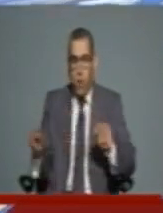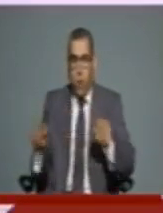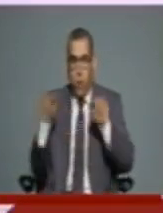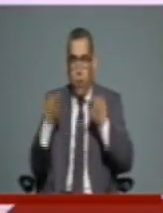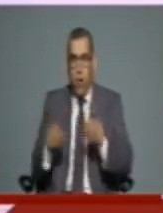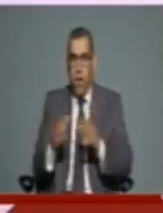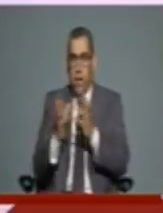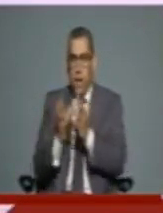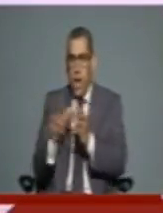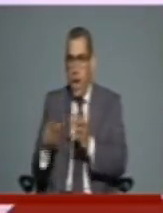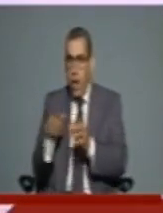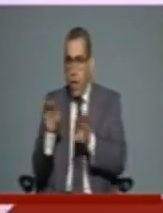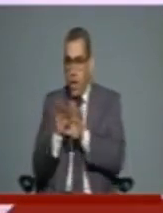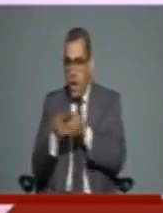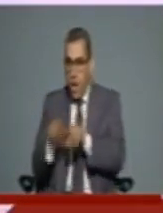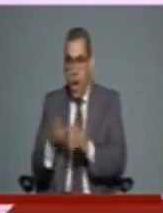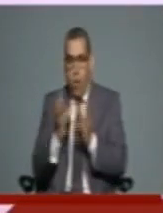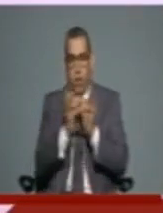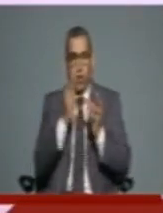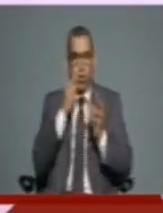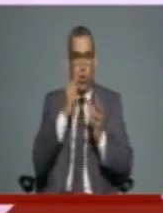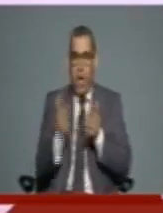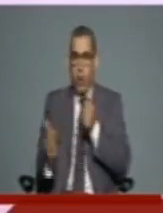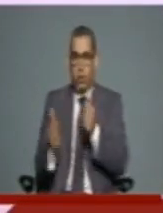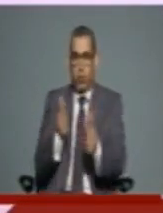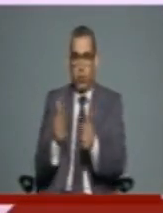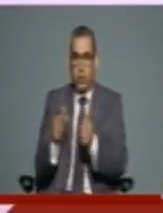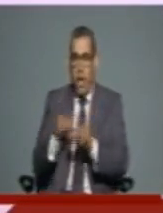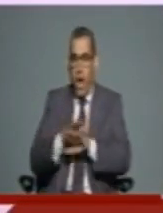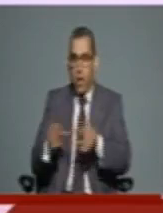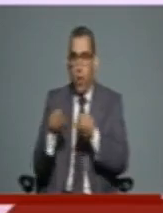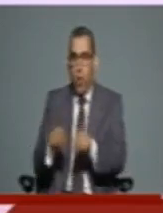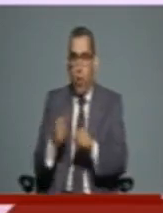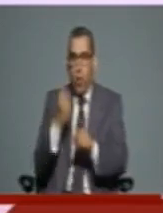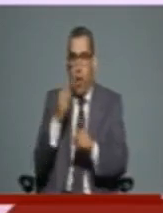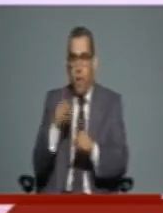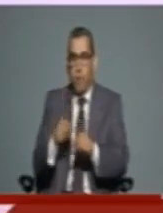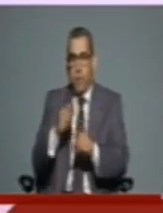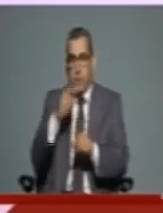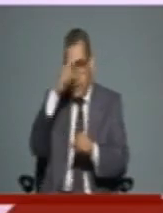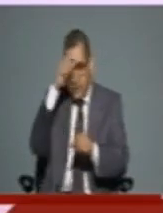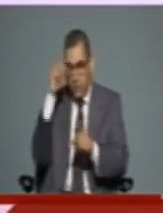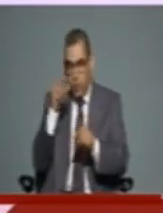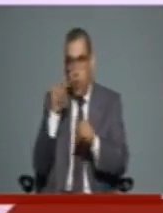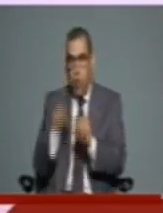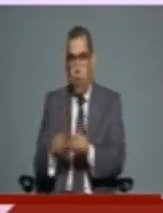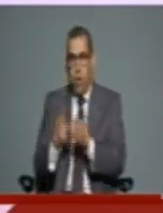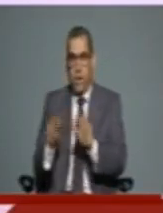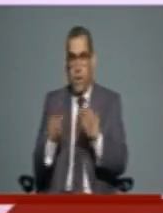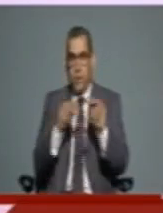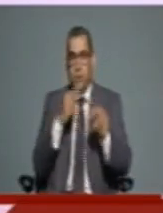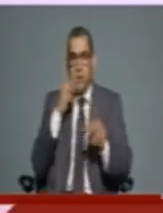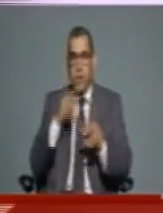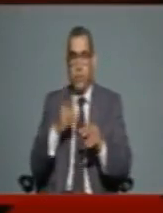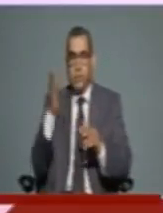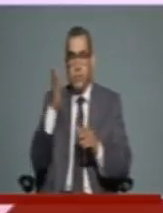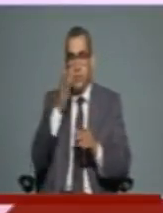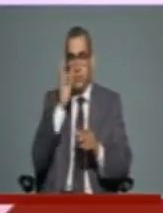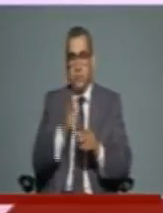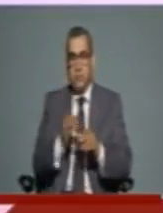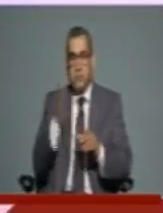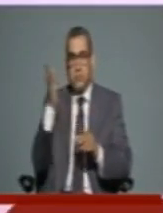نزرع قمح. فان لم يكن هذا الاستصلاح اللي انا خدت منه السنة اللي فاتت